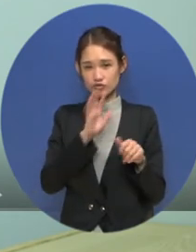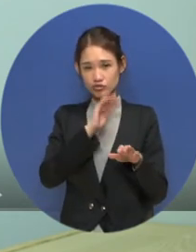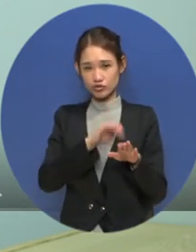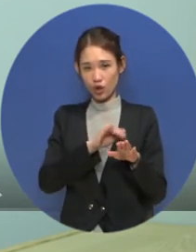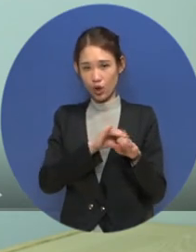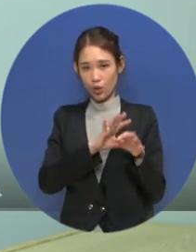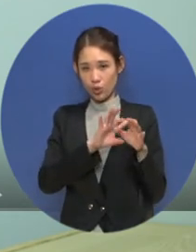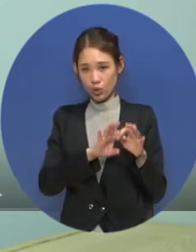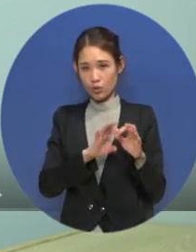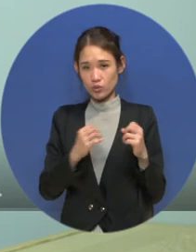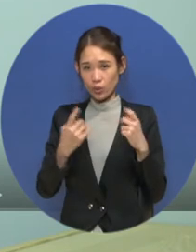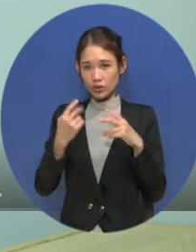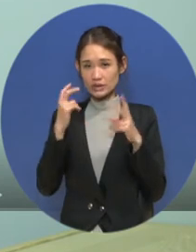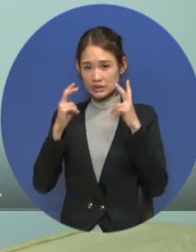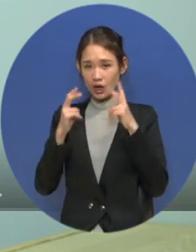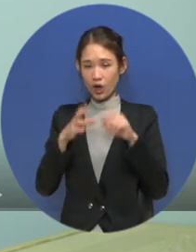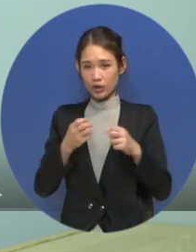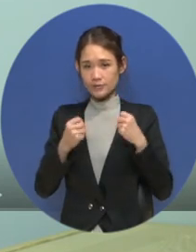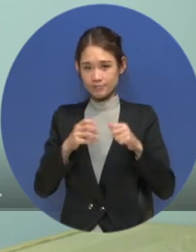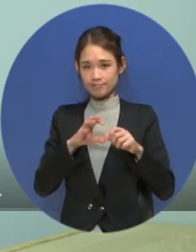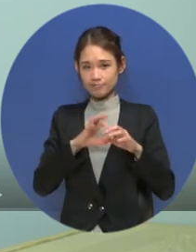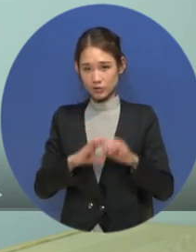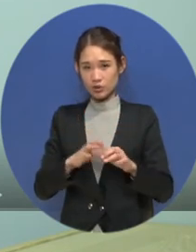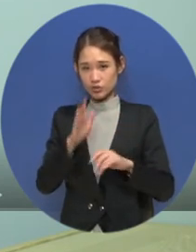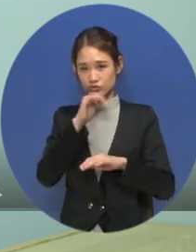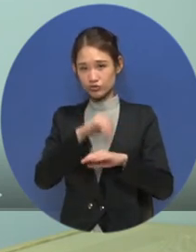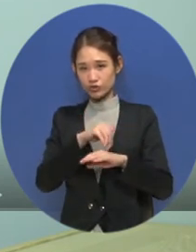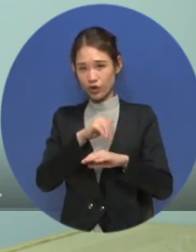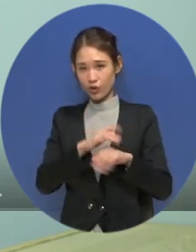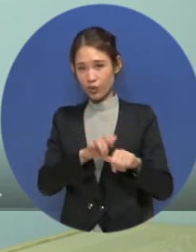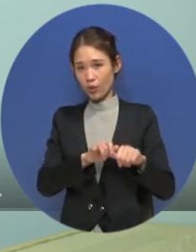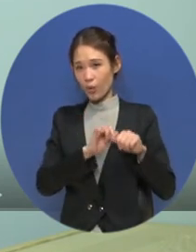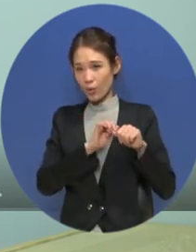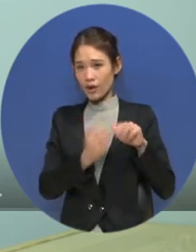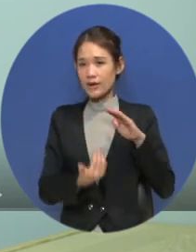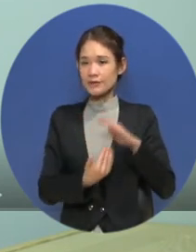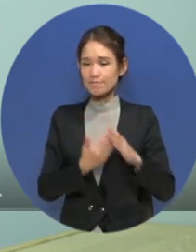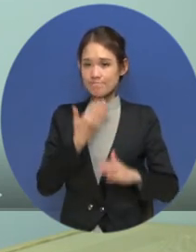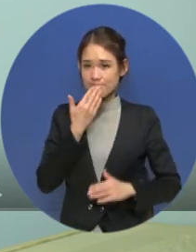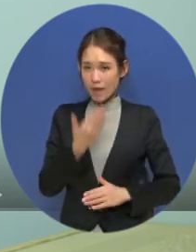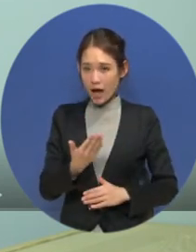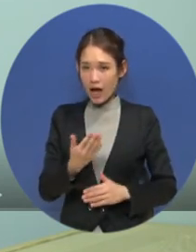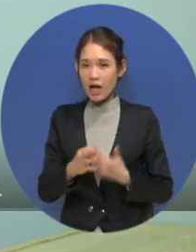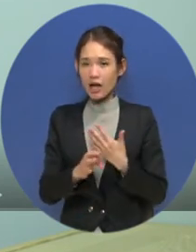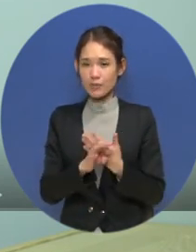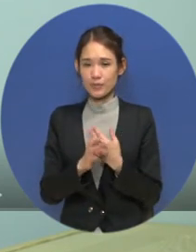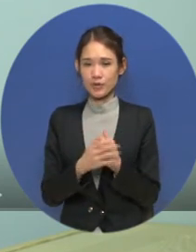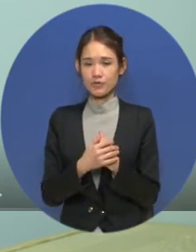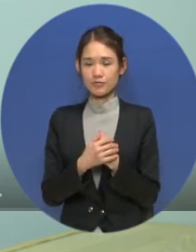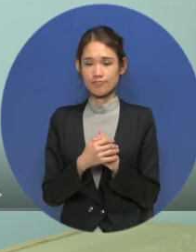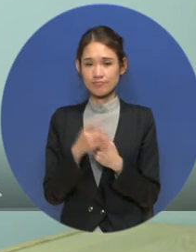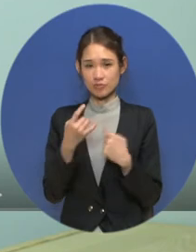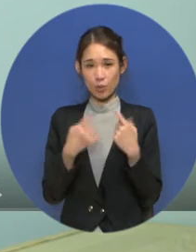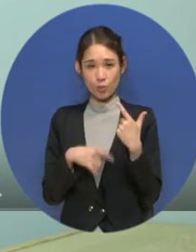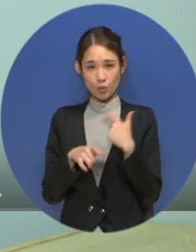훈련하면서 동시에 기업의 힘을 빌려서 그 안에서 훈련까지 고용까지 분명하게 이루어진다면